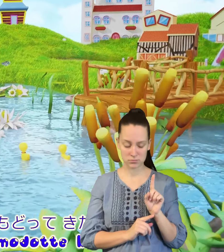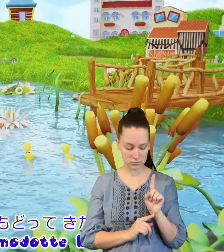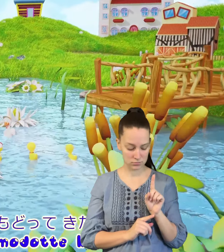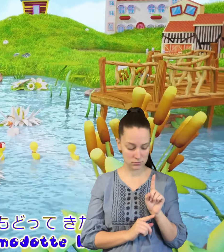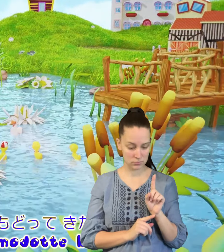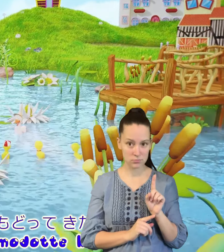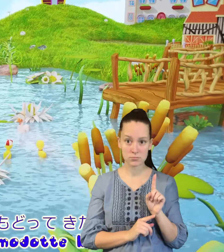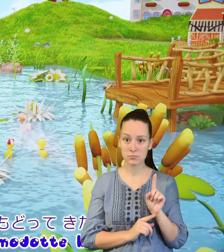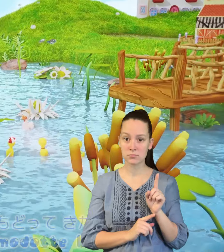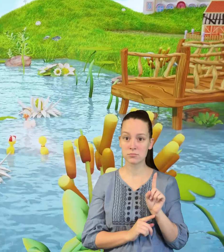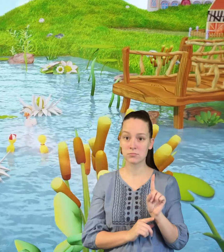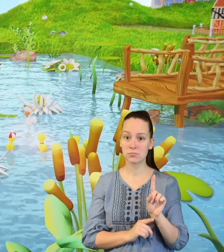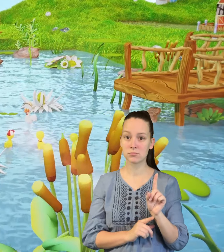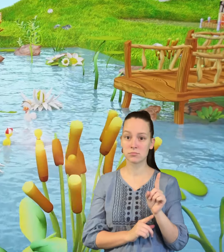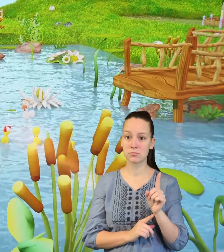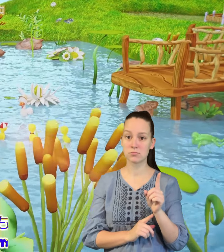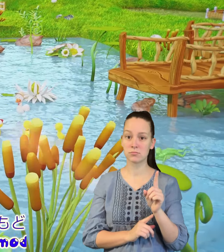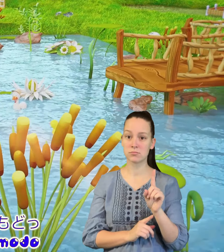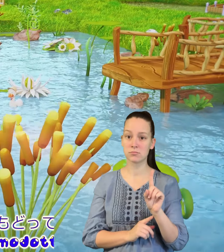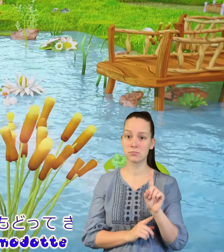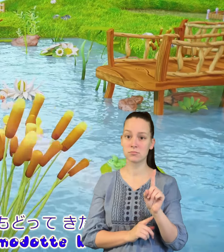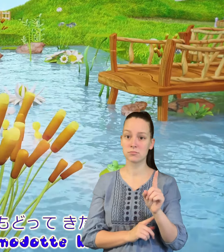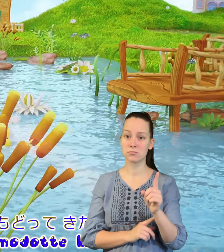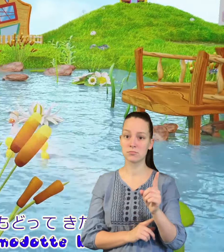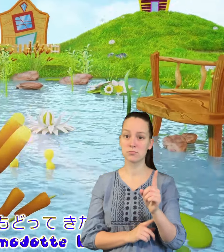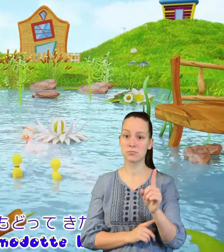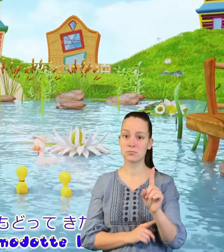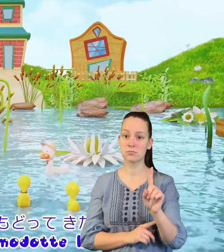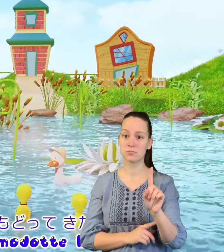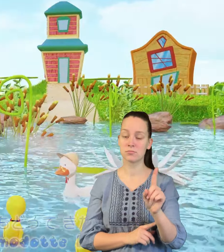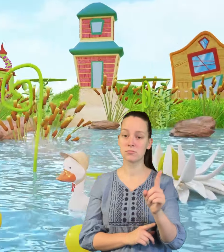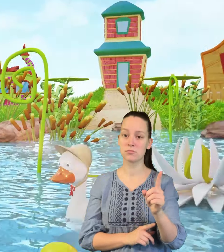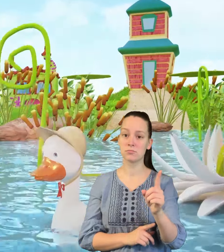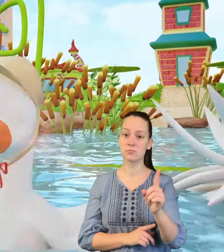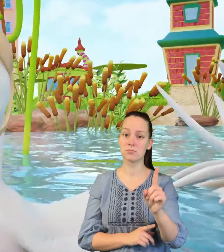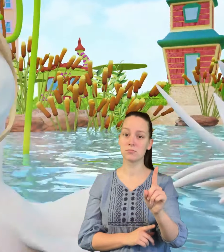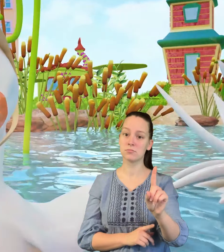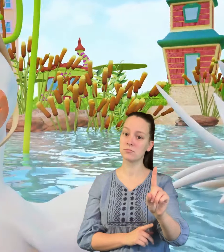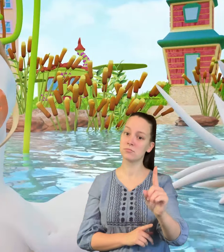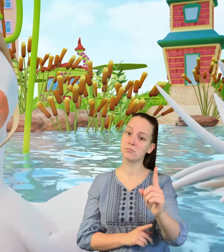みんな戻ってきたゴはみんな戻っでき